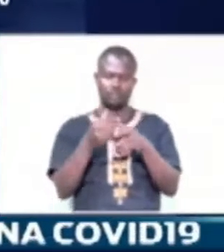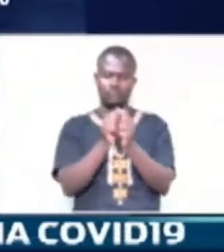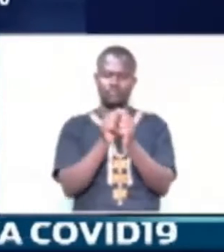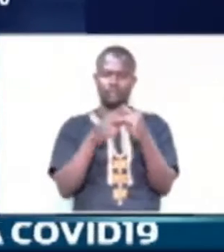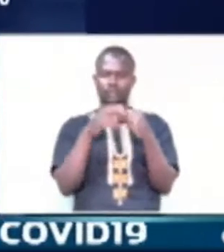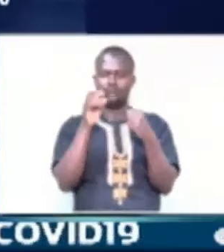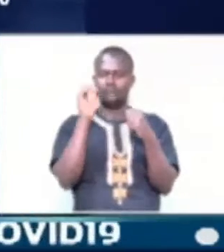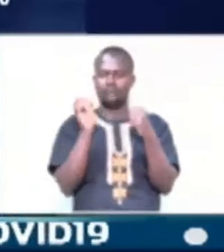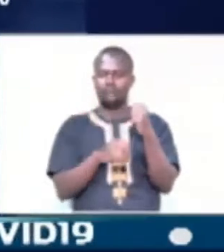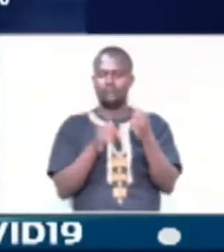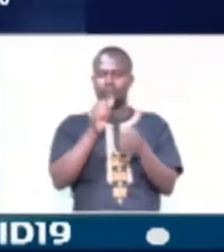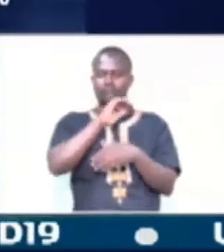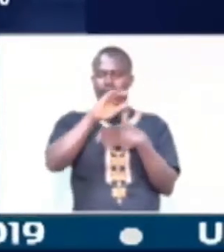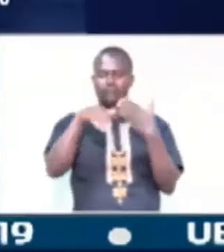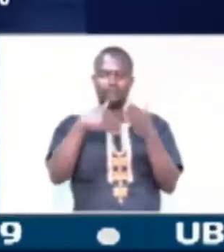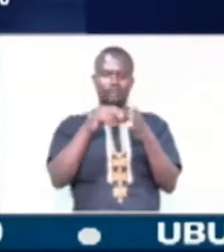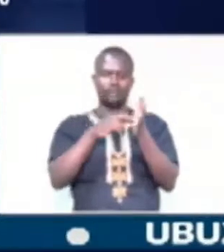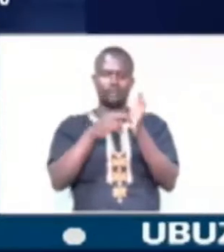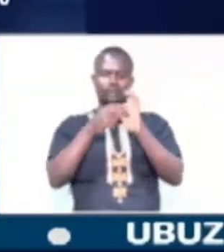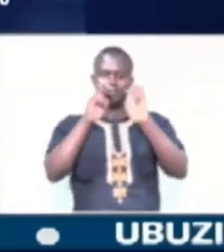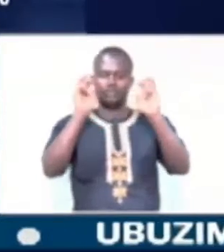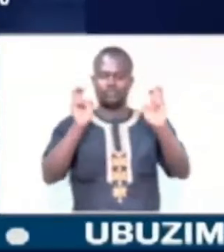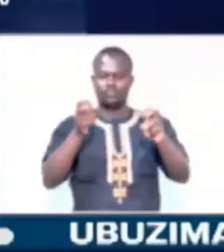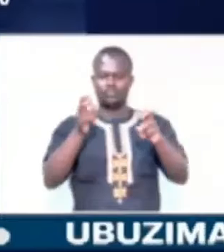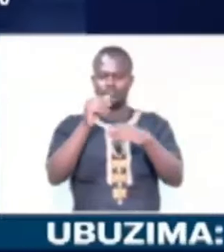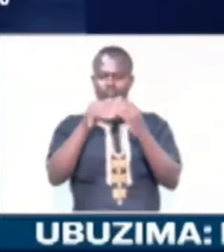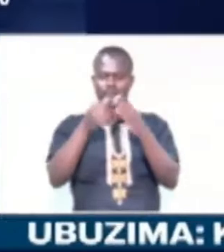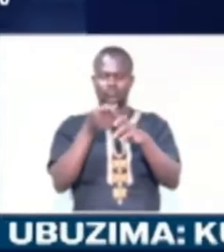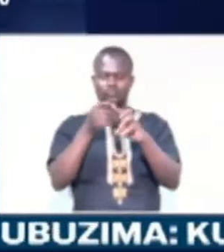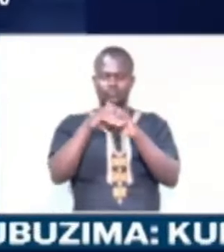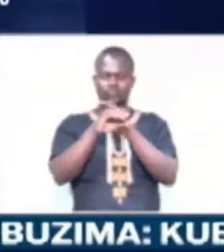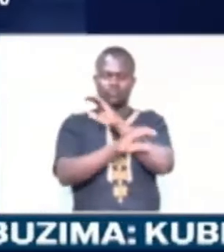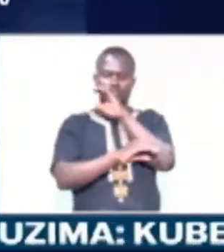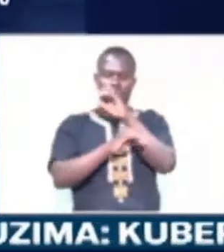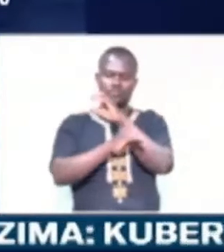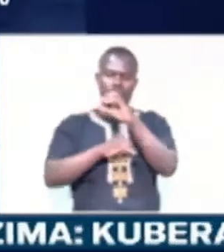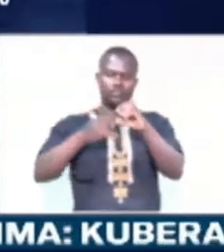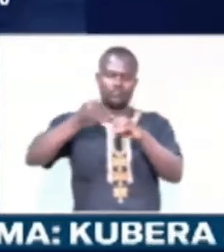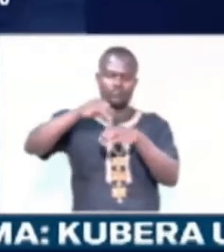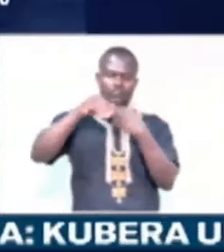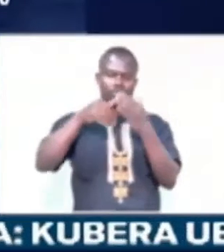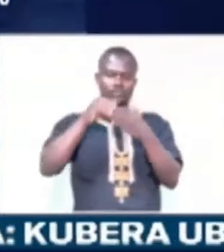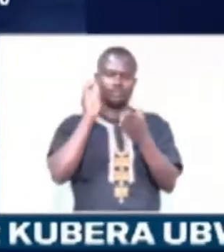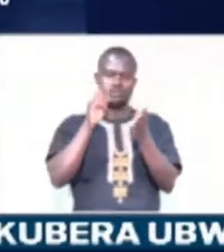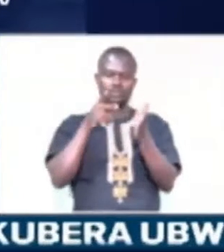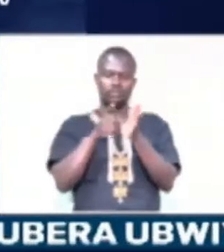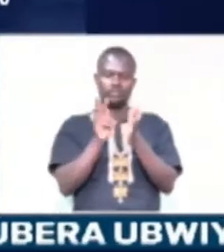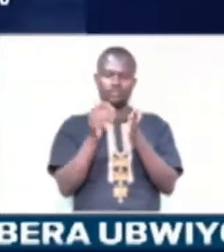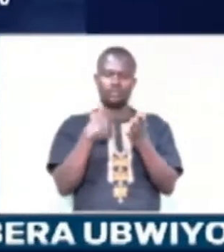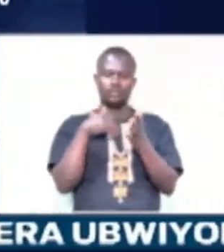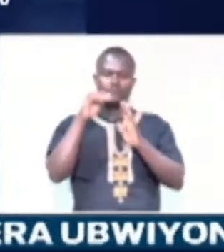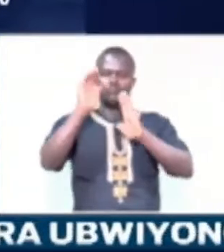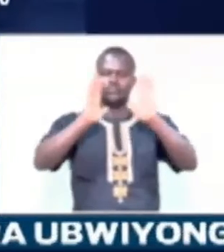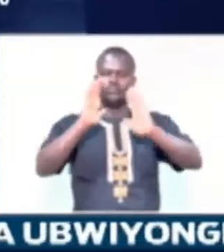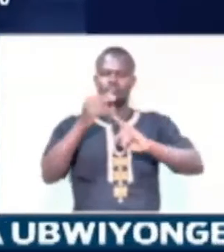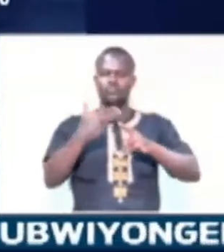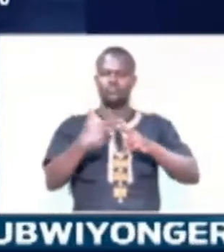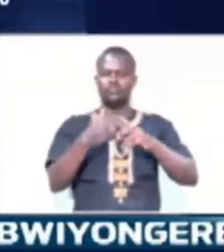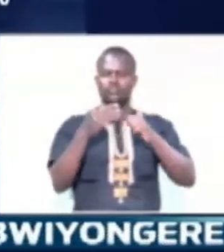by'ingengo y'imari yose ibyo bivuze ko muri rusange amafaranga ava imbere mu gihugu wongeyeho inguzanyo z'amahanga igihugu kizishyura afite uruhare rungana